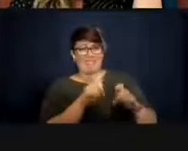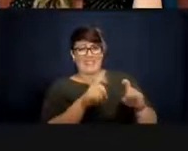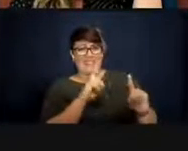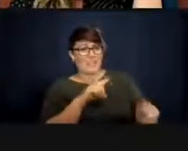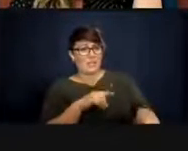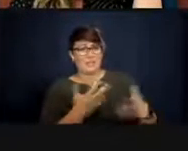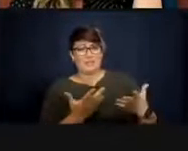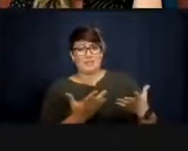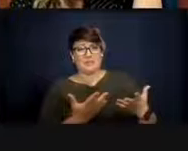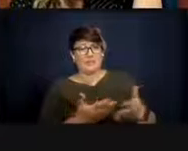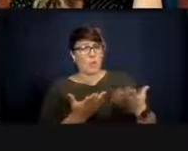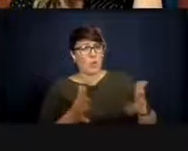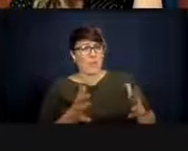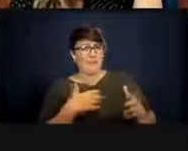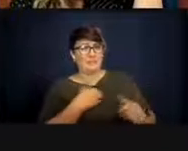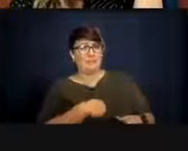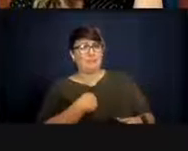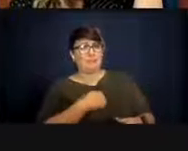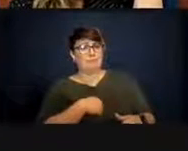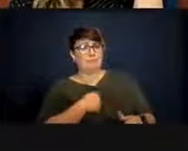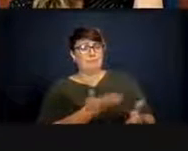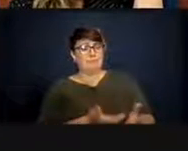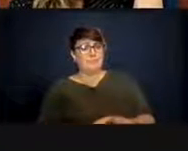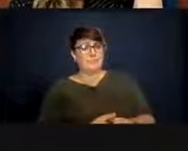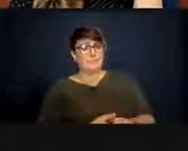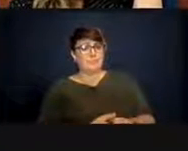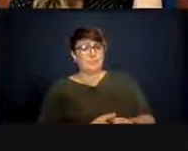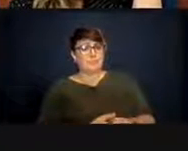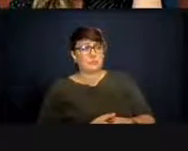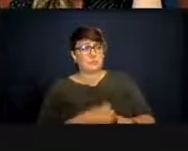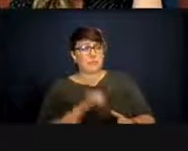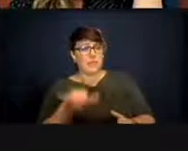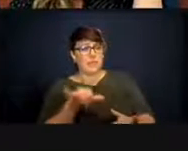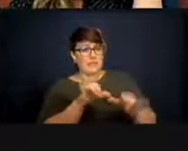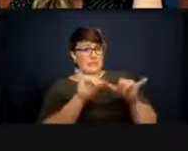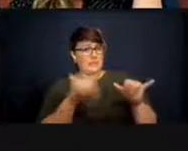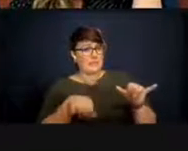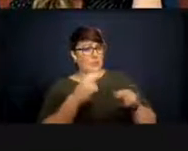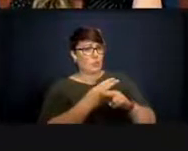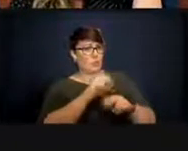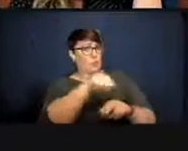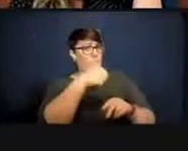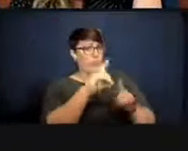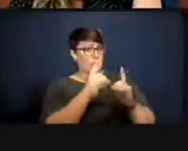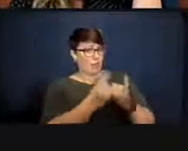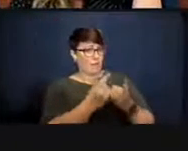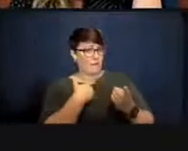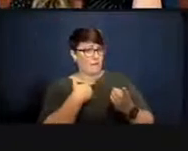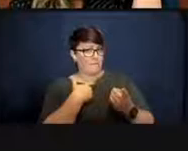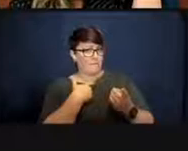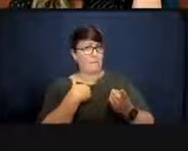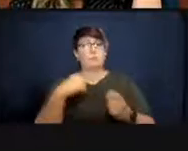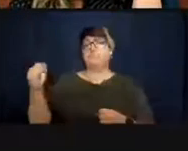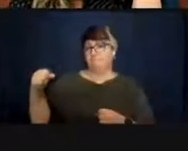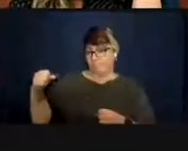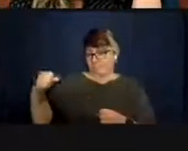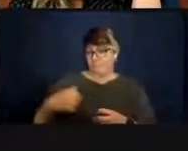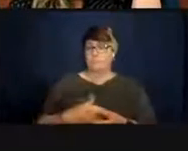ربما أجبت عن هذا السؤال مئات المرات سابقا. هل هذا النظام يستخدم في مقاطع أخرى؟